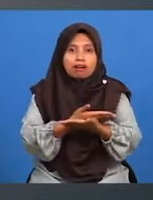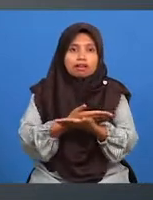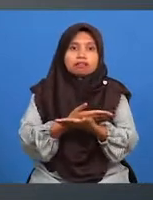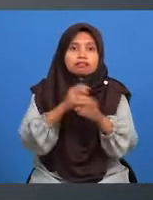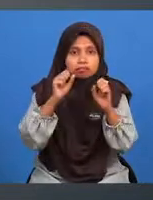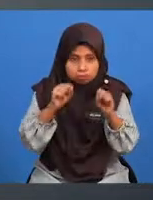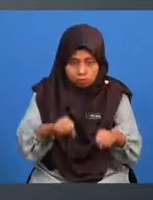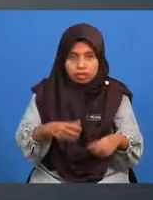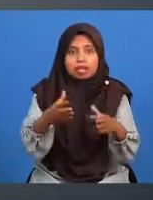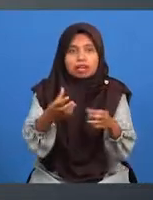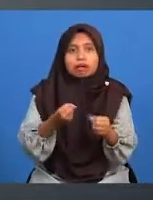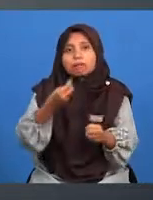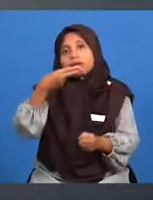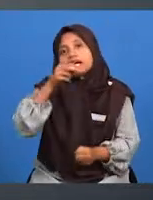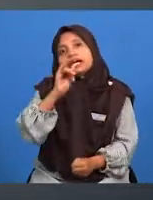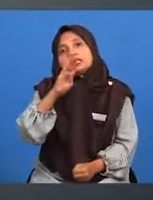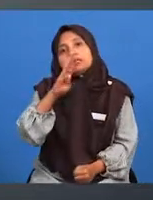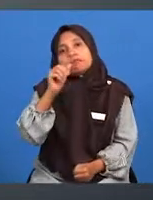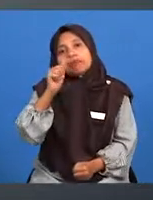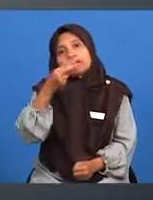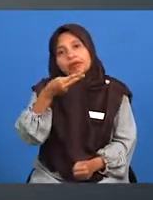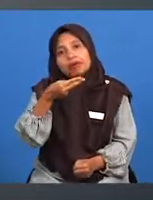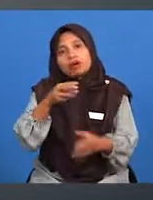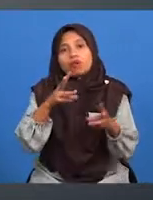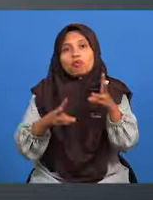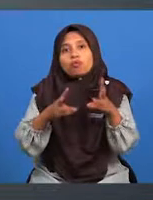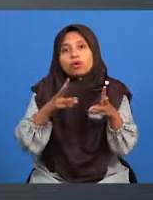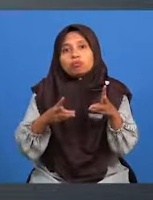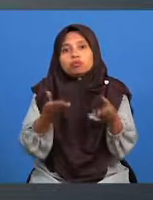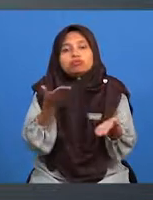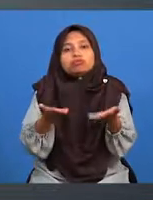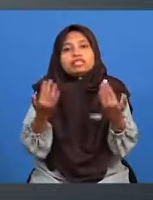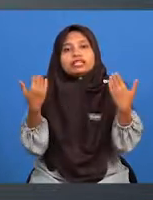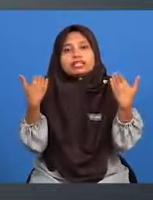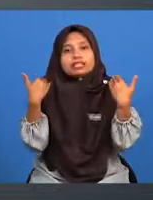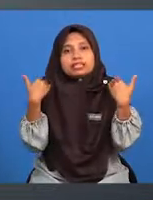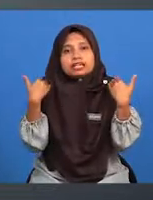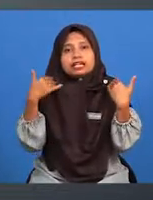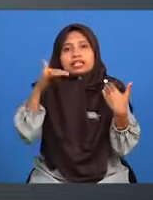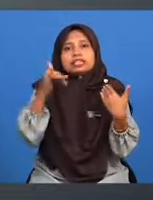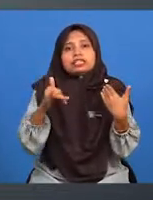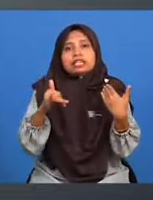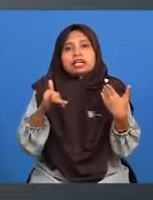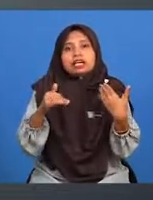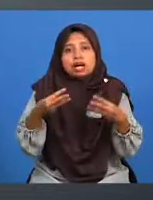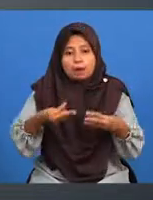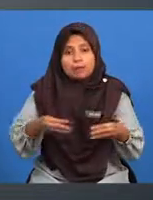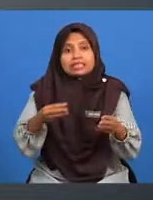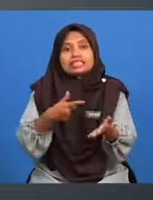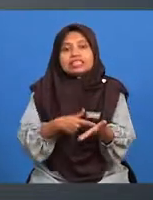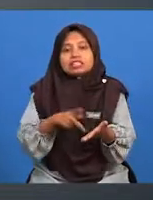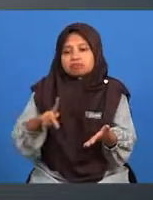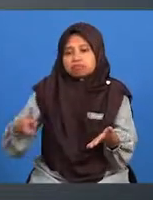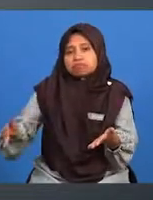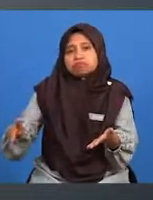harta yang dihibahkan oleh Encik Zakaria, walaupun mungkin ada di antara mereka yang masih lagi